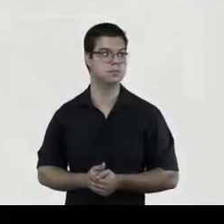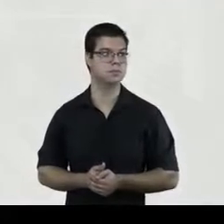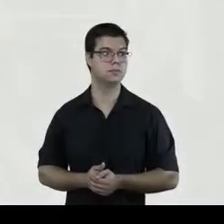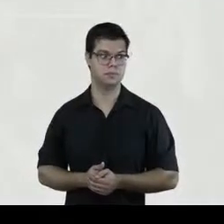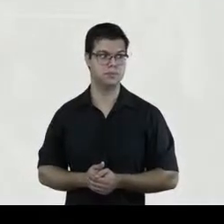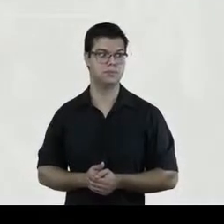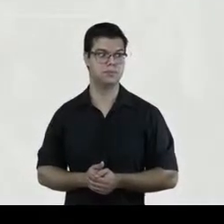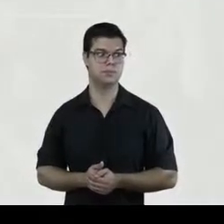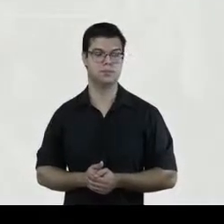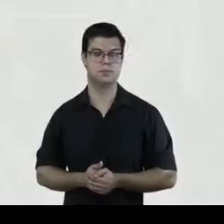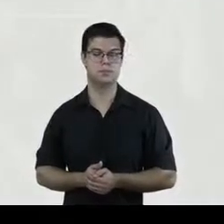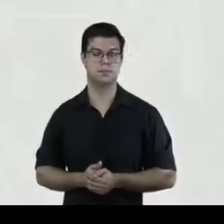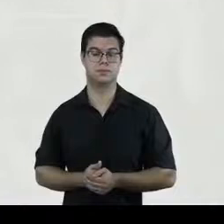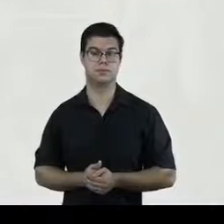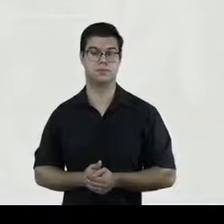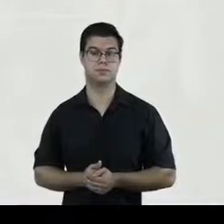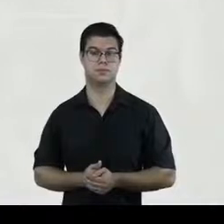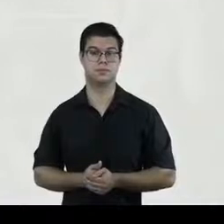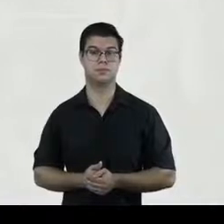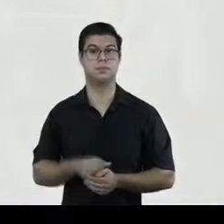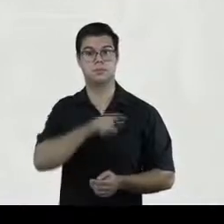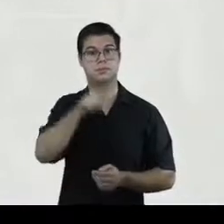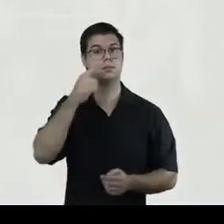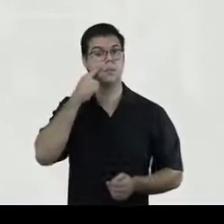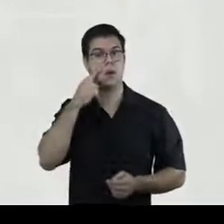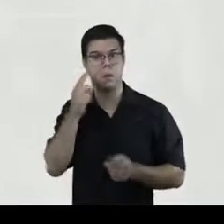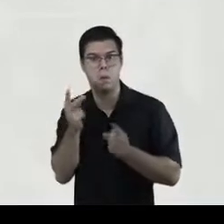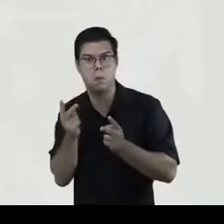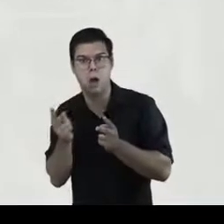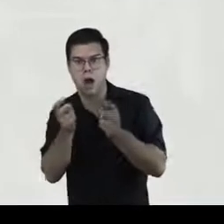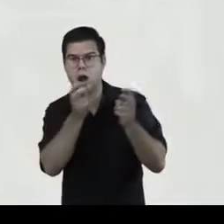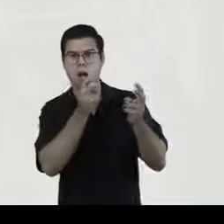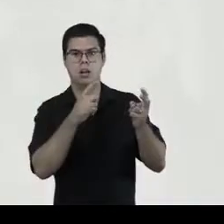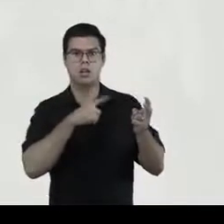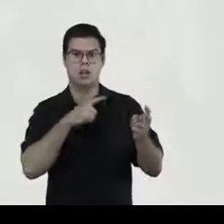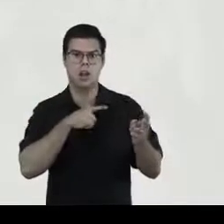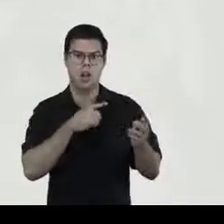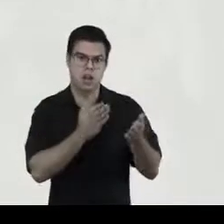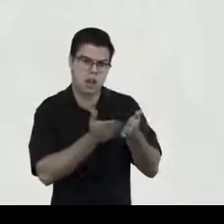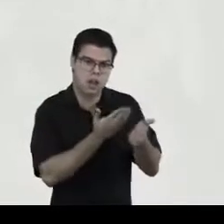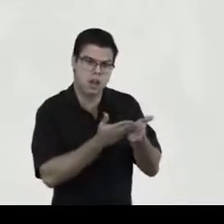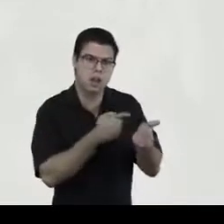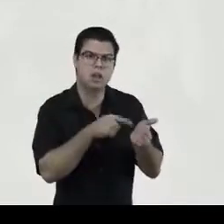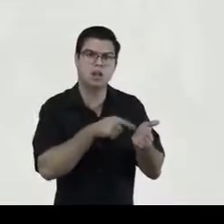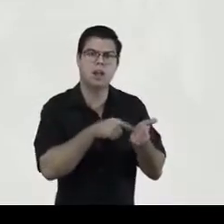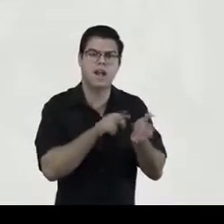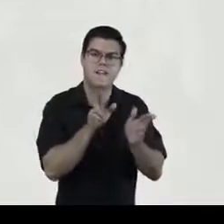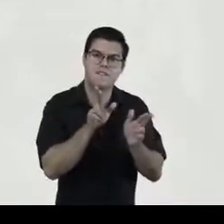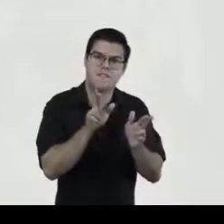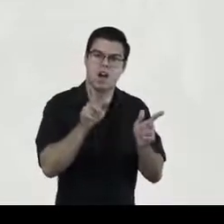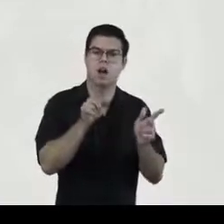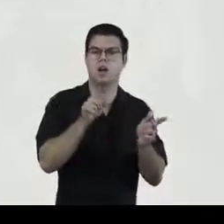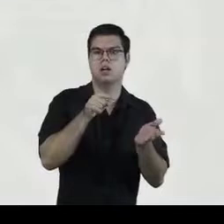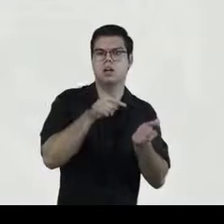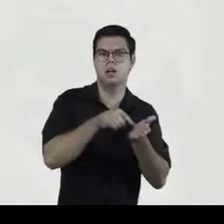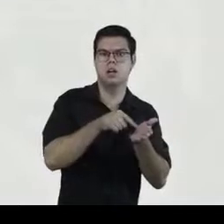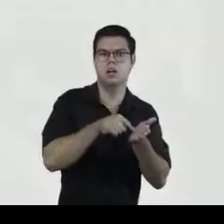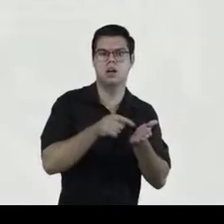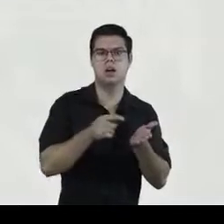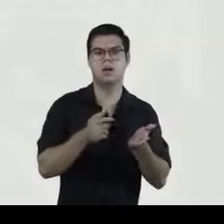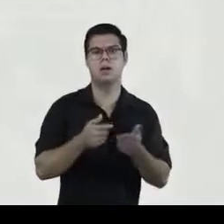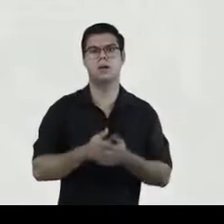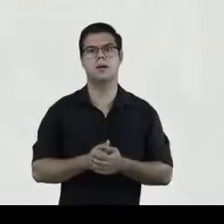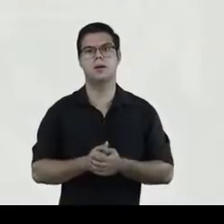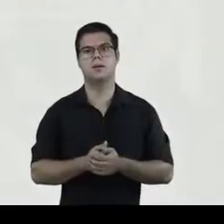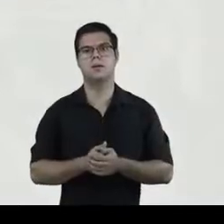sehen, dass diese Schnipsel alle minimal unterschiedlich aussehen und bauen die dann auf